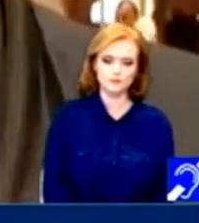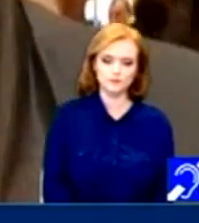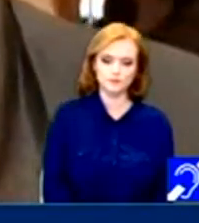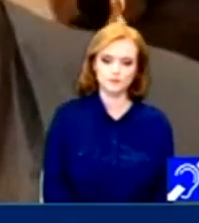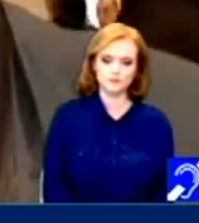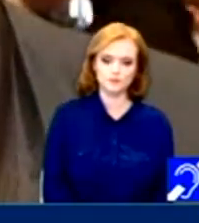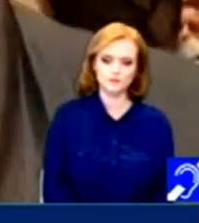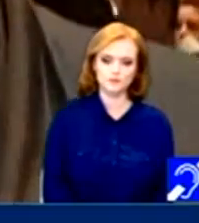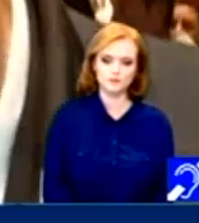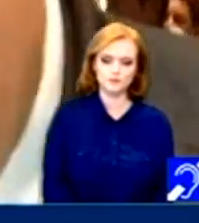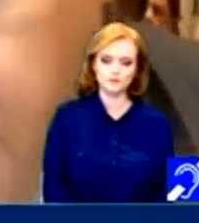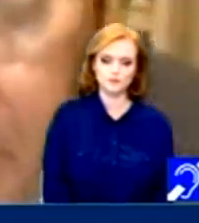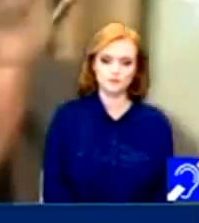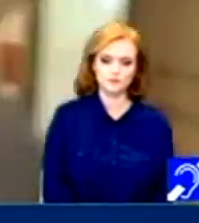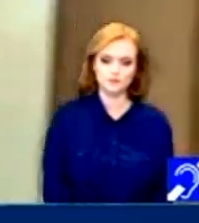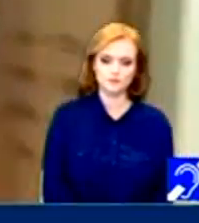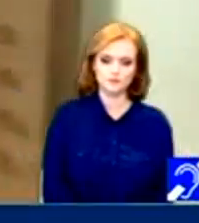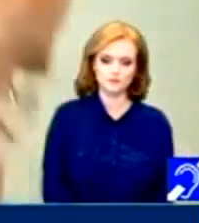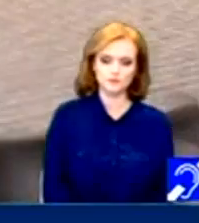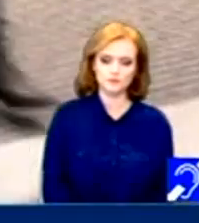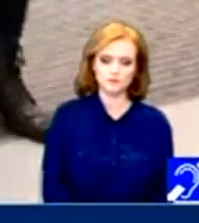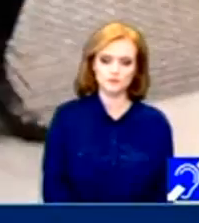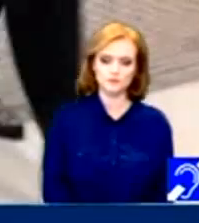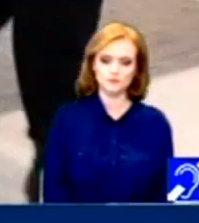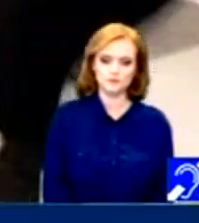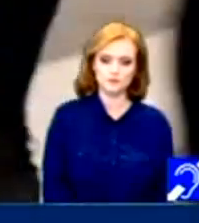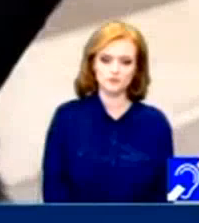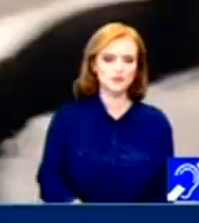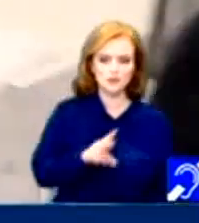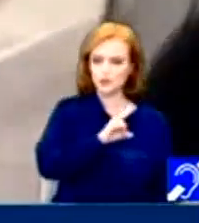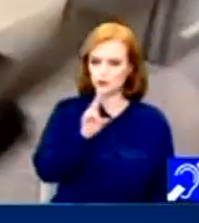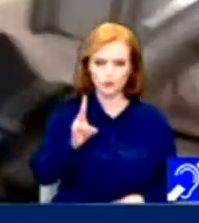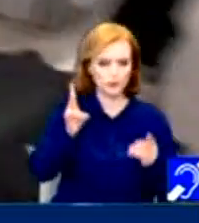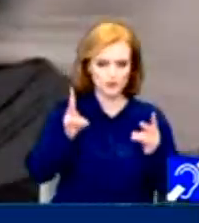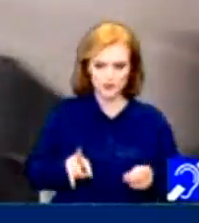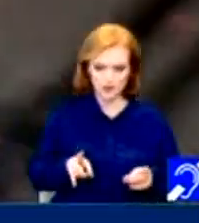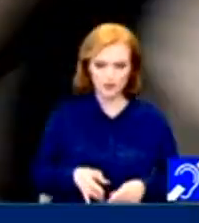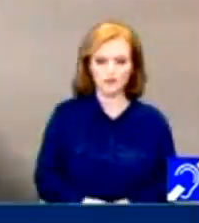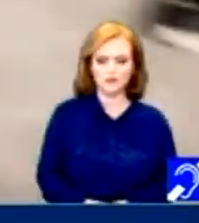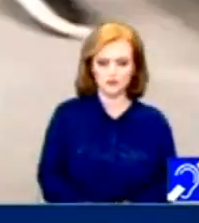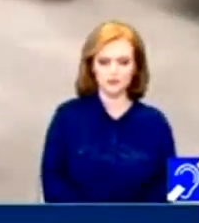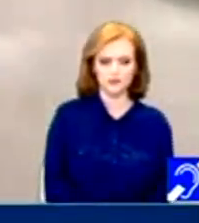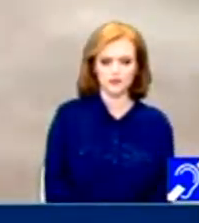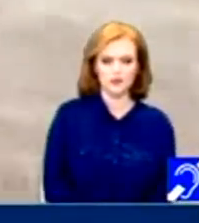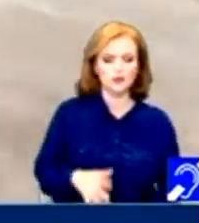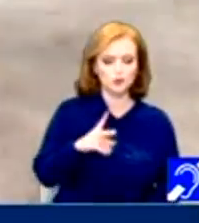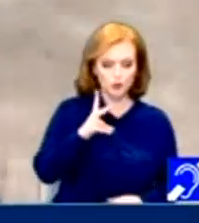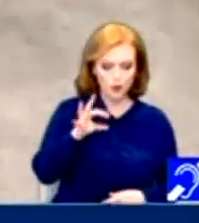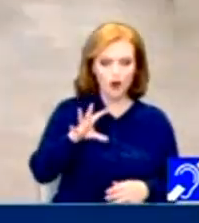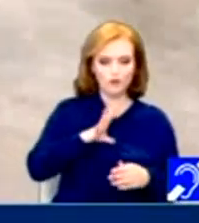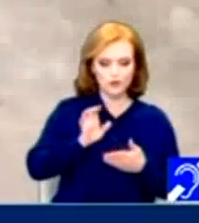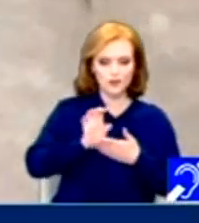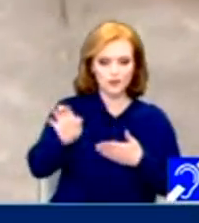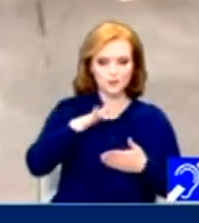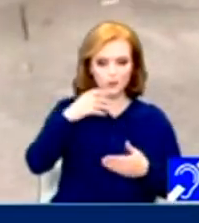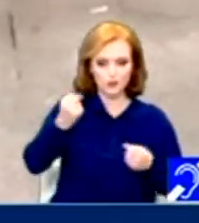o poveste și să vedem. Trebuie, cred că, să lămurească. Nimeni nu a fost rănit, dar numeroase echipaje de la ISUS, MURT și ambulanță au fost mobilizate